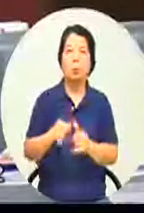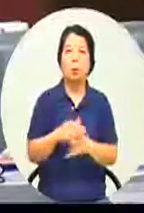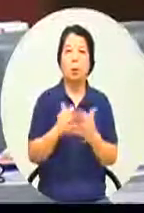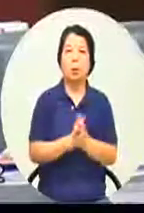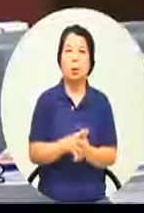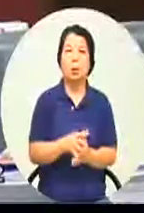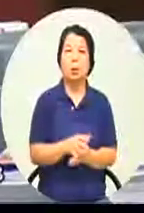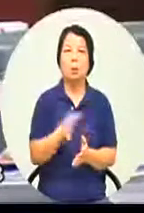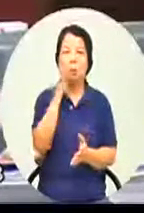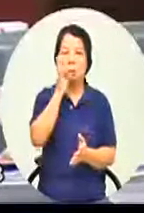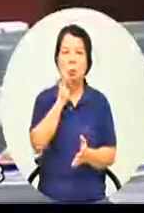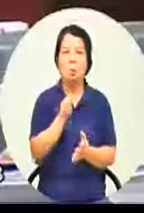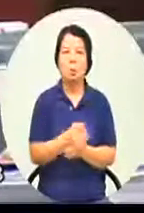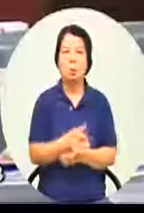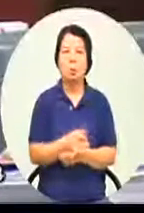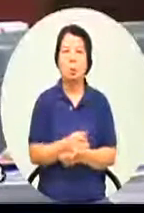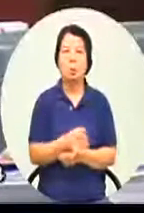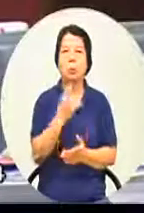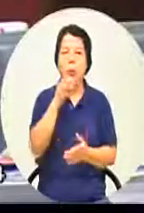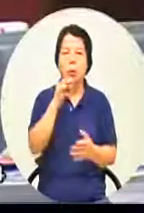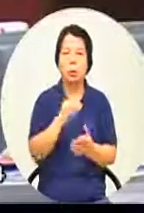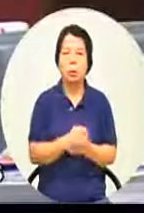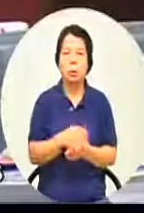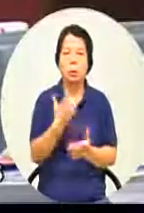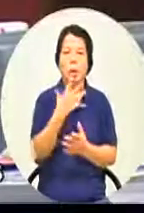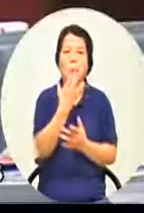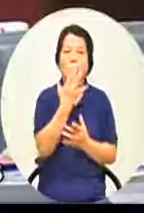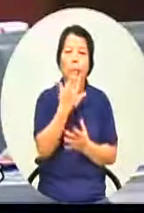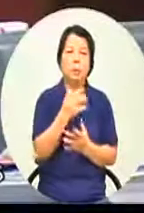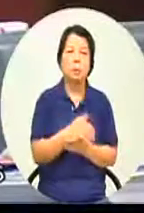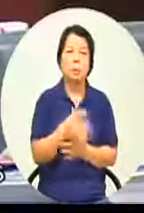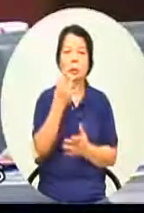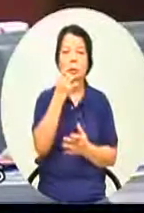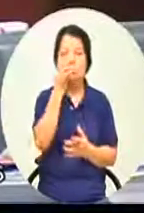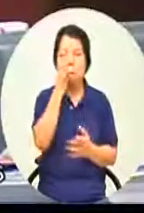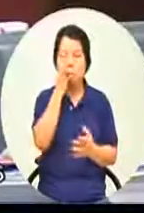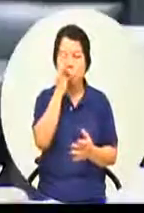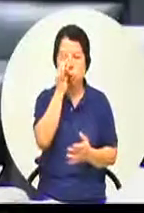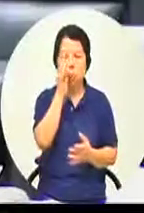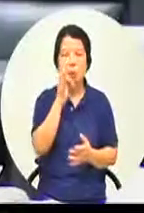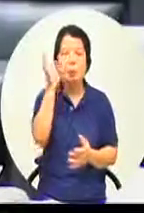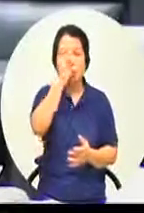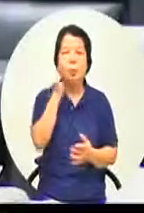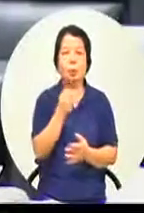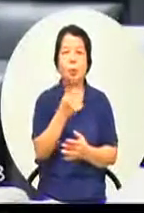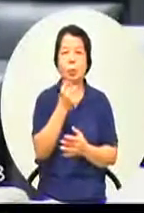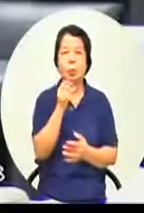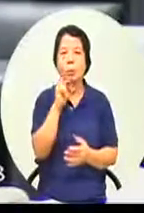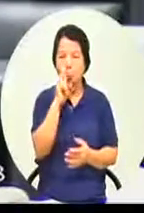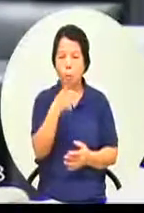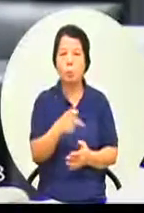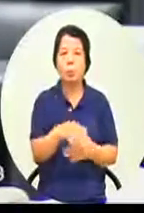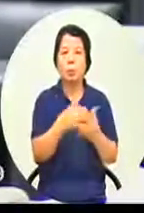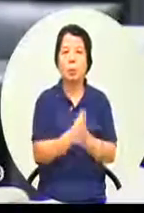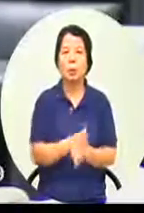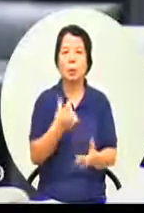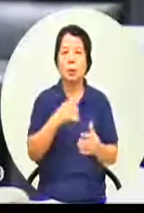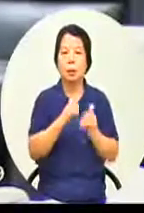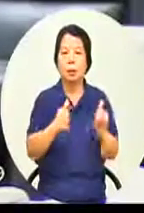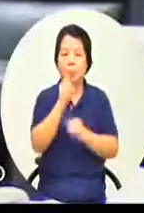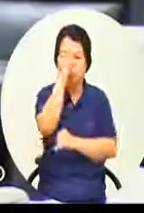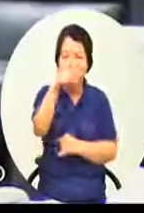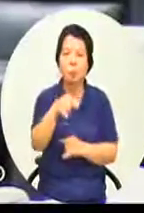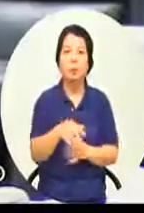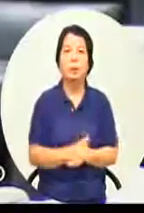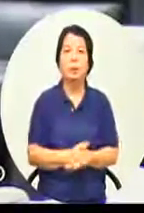啦，要找执政党的民意代表吼才可以啦。因为右昌有一块土地，有一块地也是军方